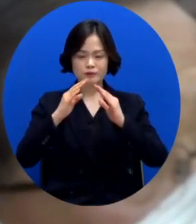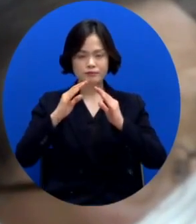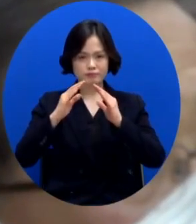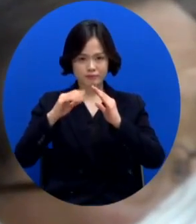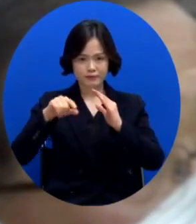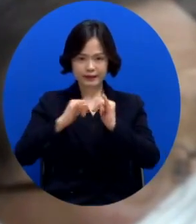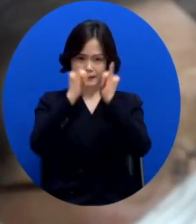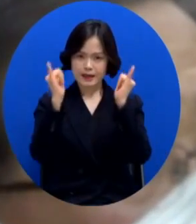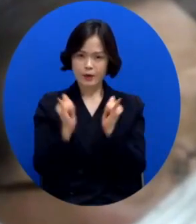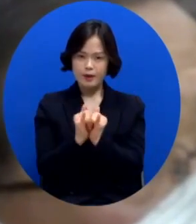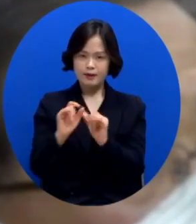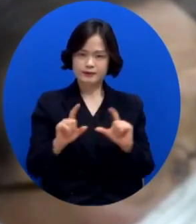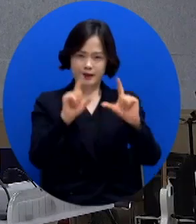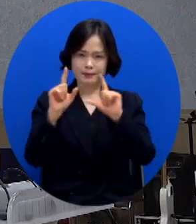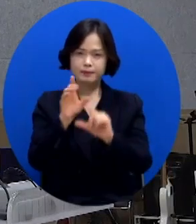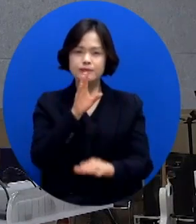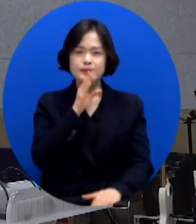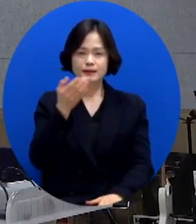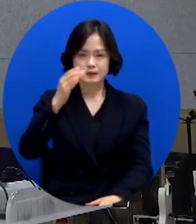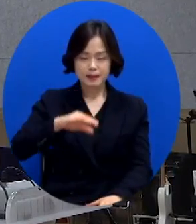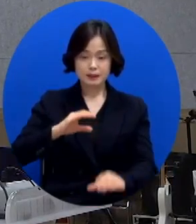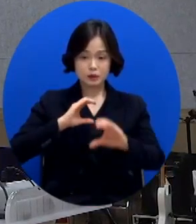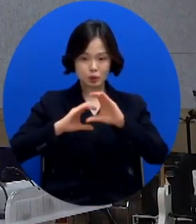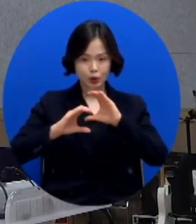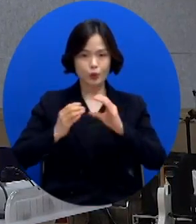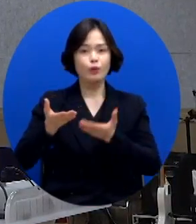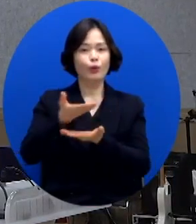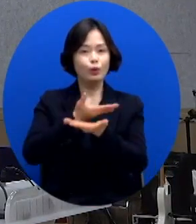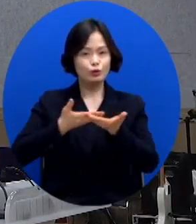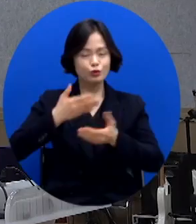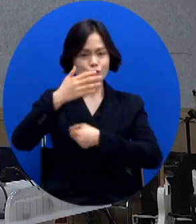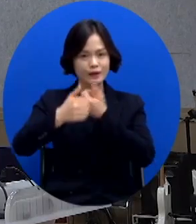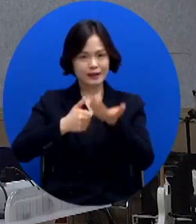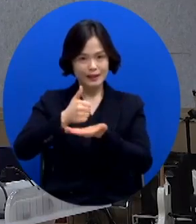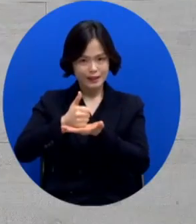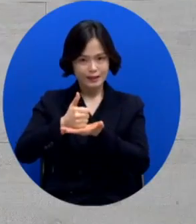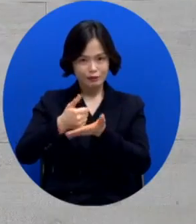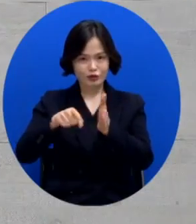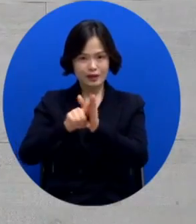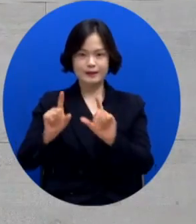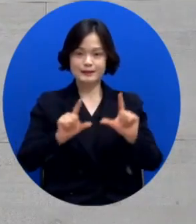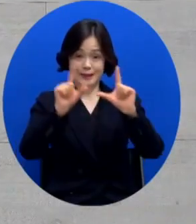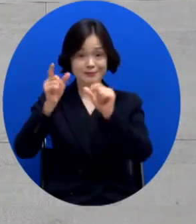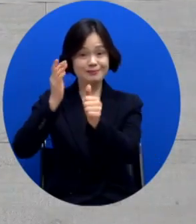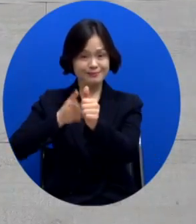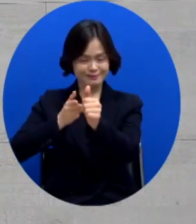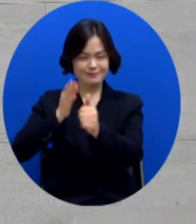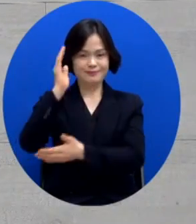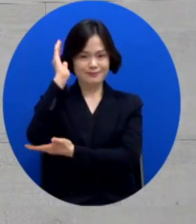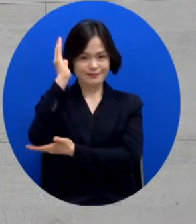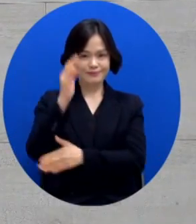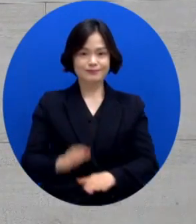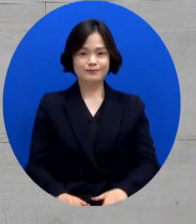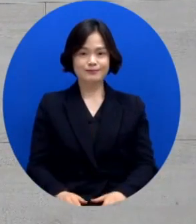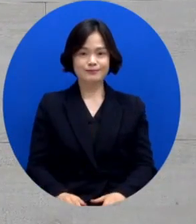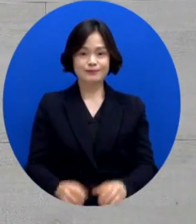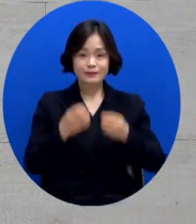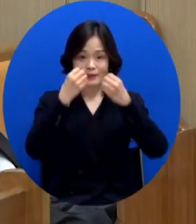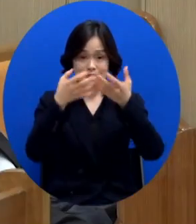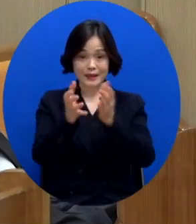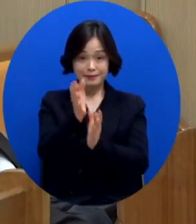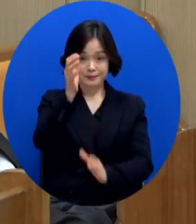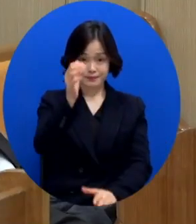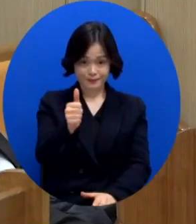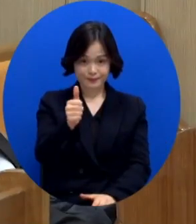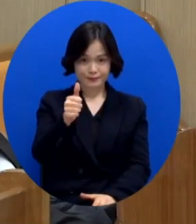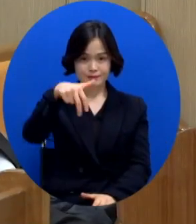소통과 공유로 삶을 변화시키자고 말했습니다. 이어 원주시 기독교연합회 57대 회장으로 취임한 원일